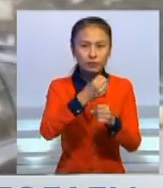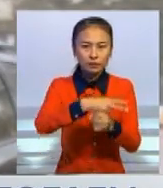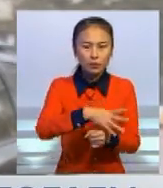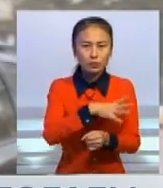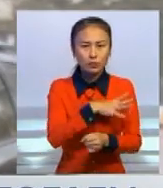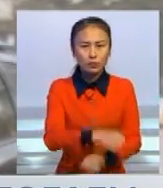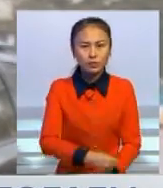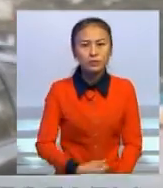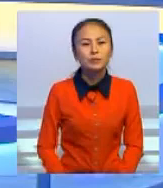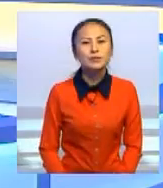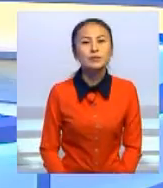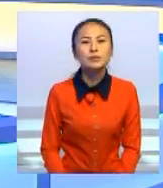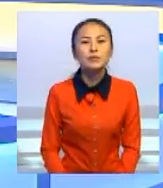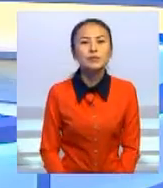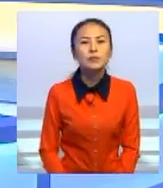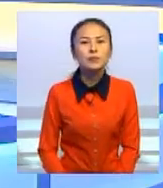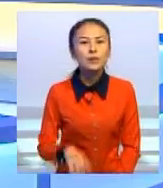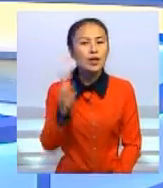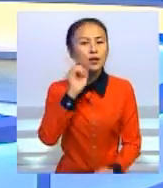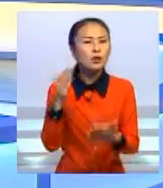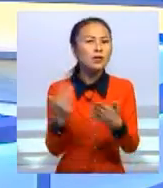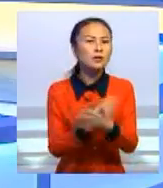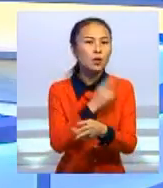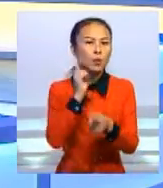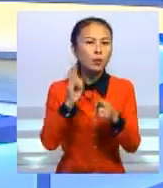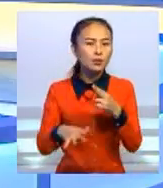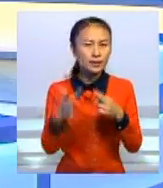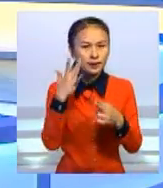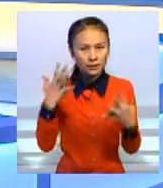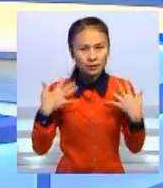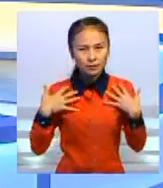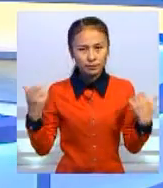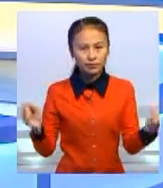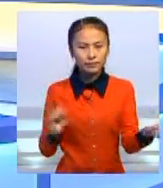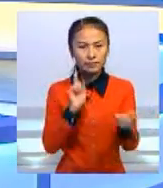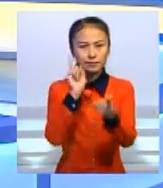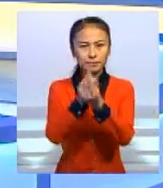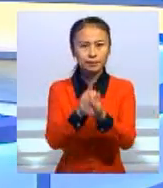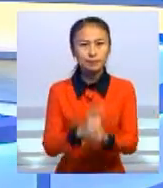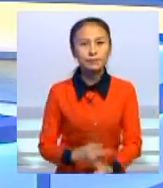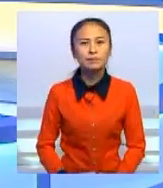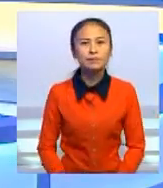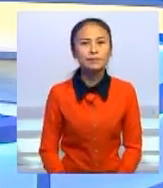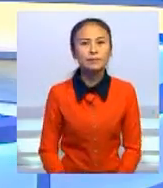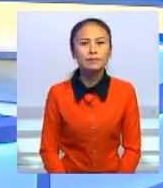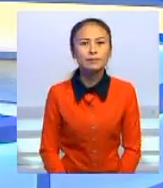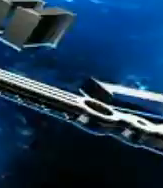мүмкін. Әзірге айтарымыз тәмәм, эфирде қайта қауышқанша.